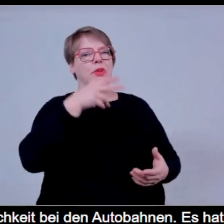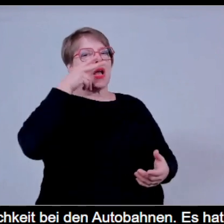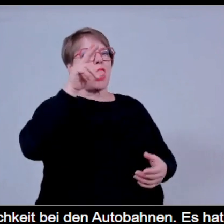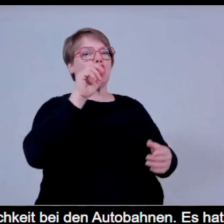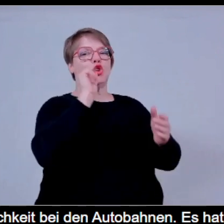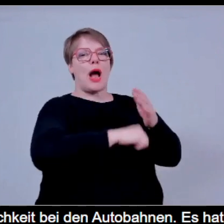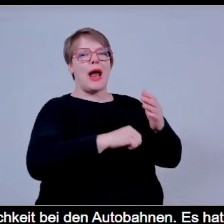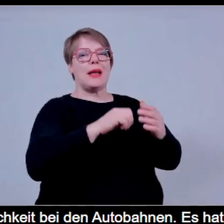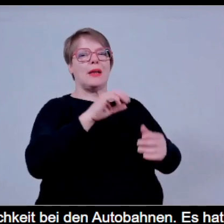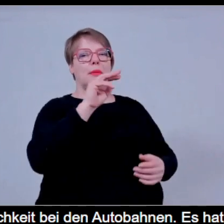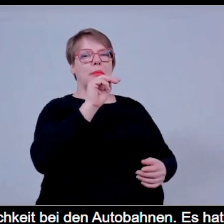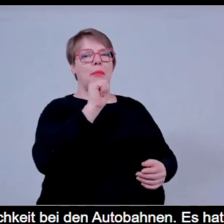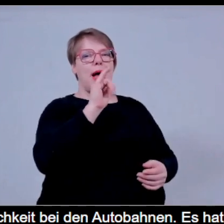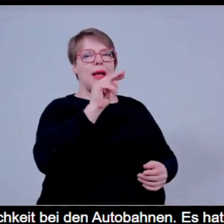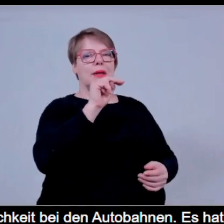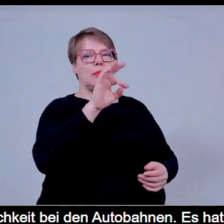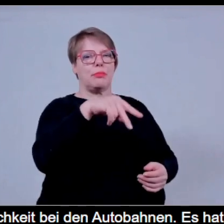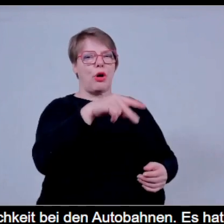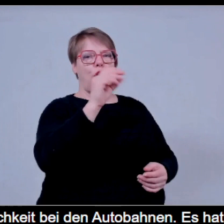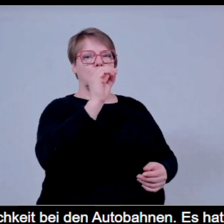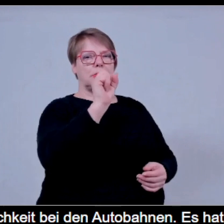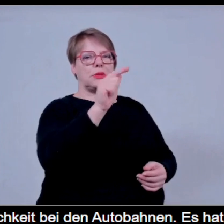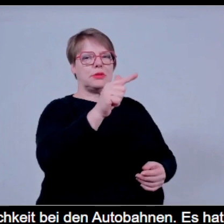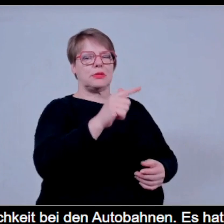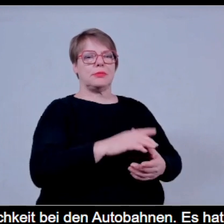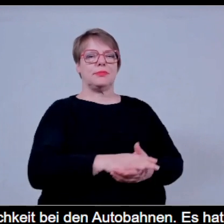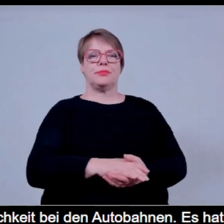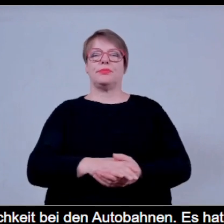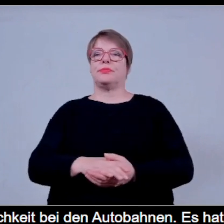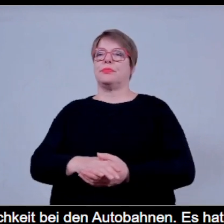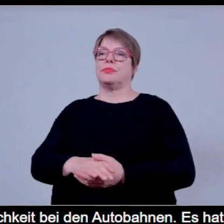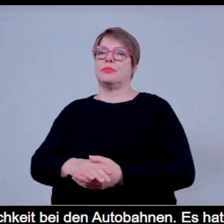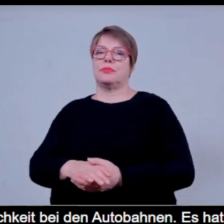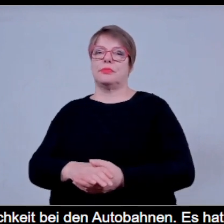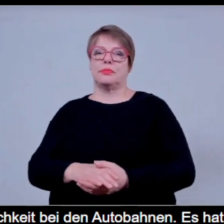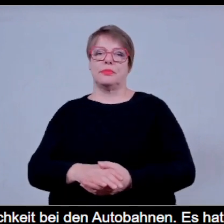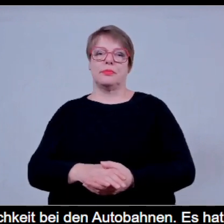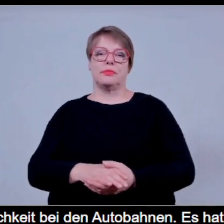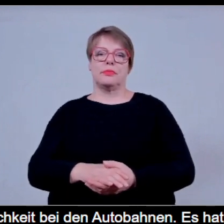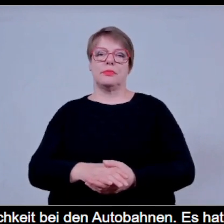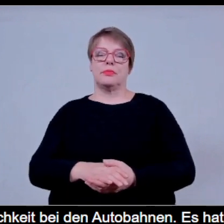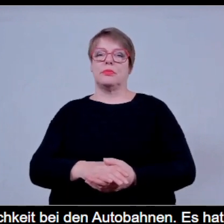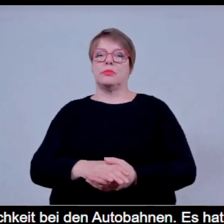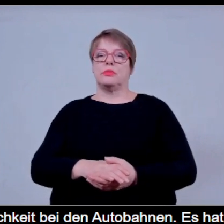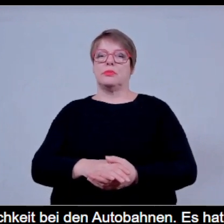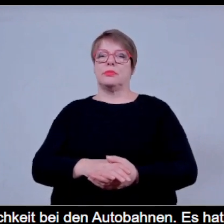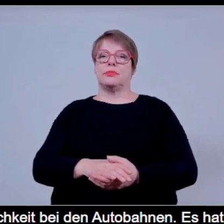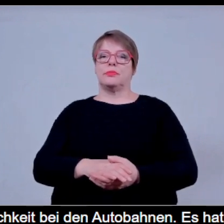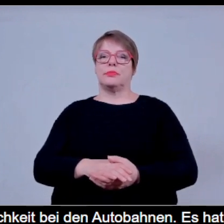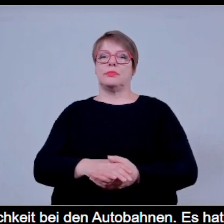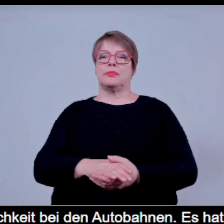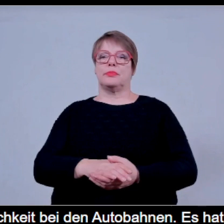wollen, werden da auch mit den Kommunen drüber reden. Mir ist es ganz wichtig, dass wir da die Kommunalvertreter mit einbeziehen.